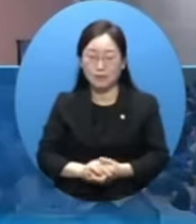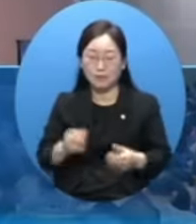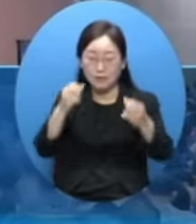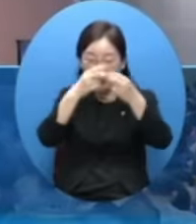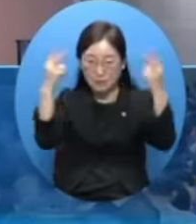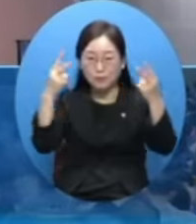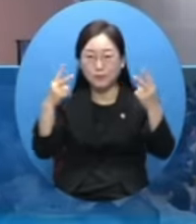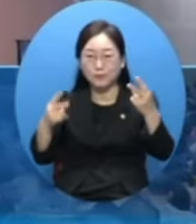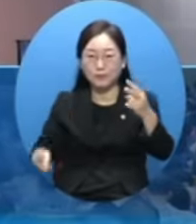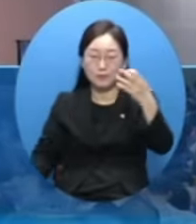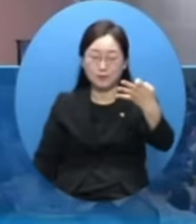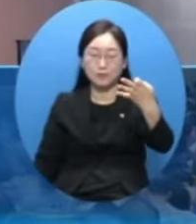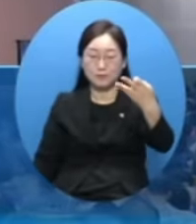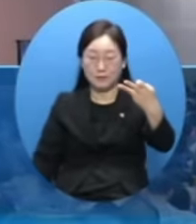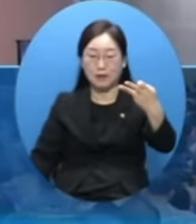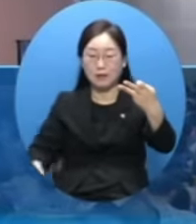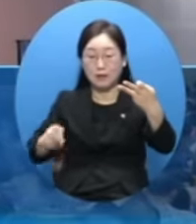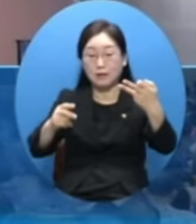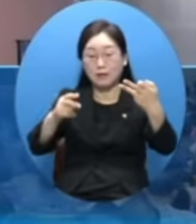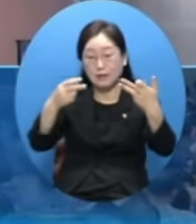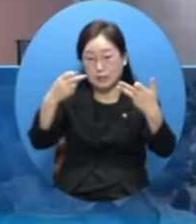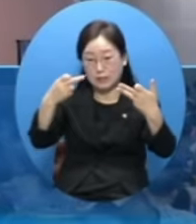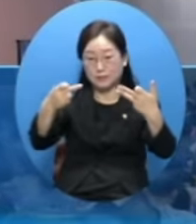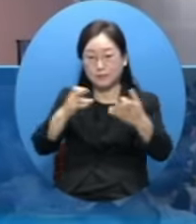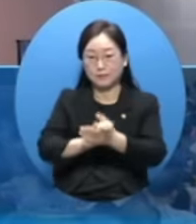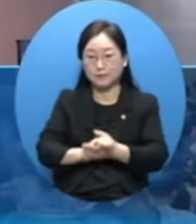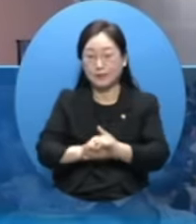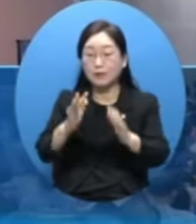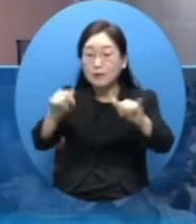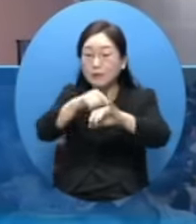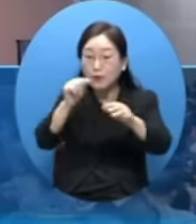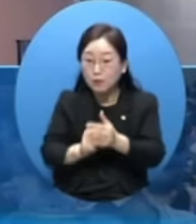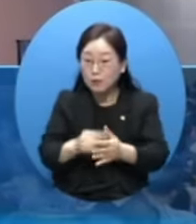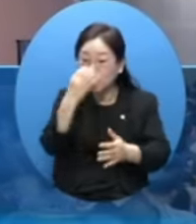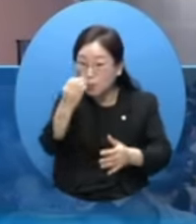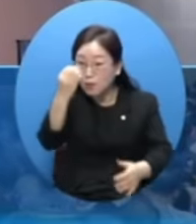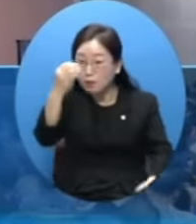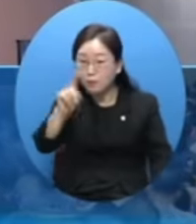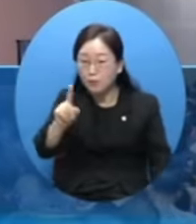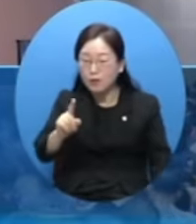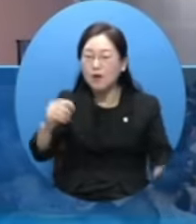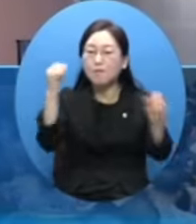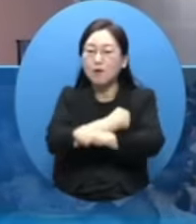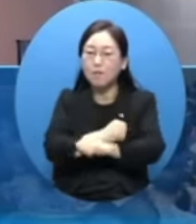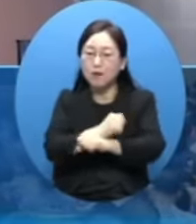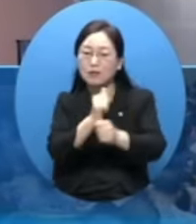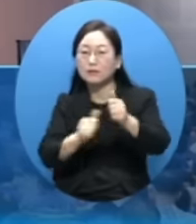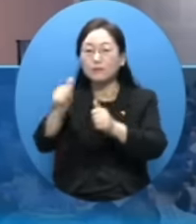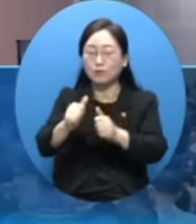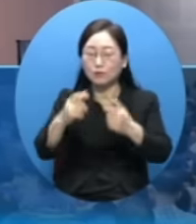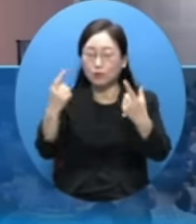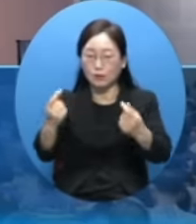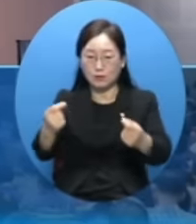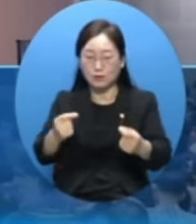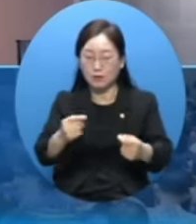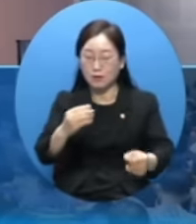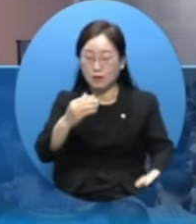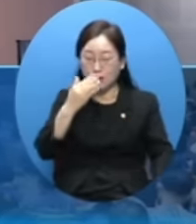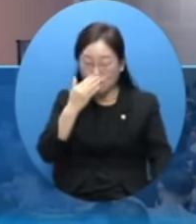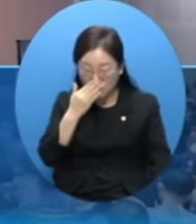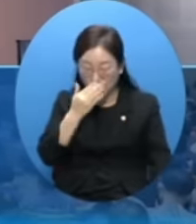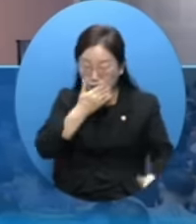18장 12절에 말씀합니다. 사람의 마음의 교만은 멸망의 선봉이요 겸손은